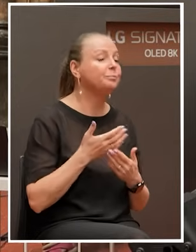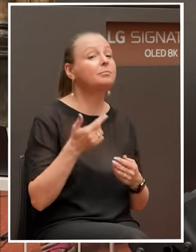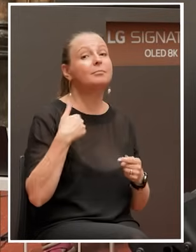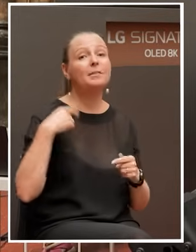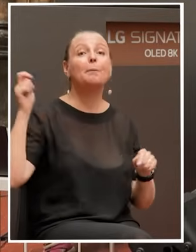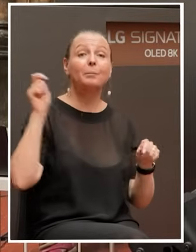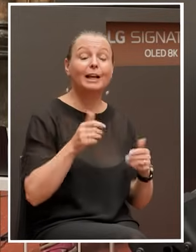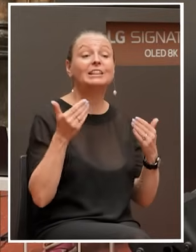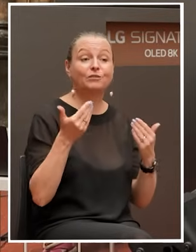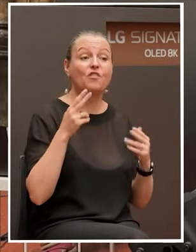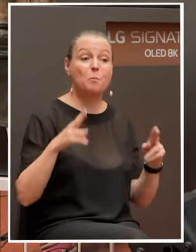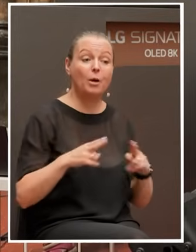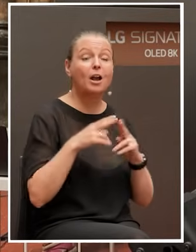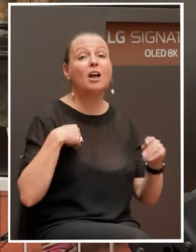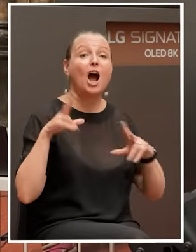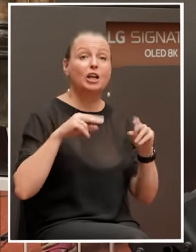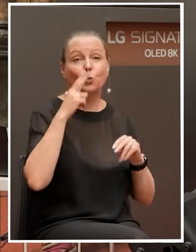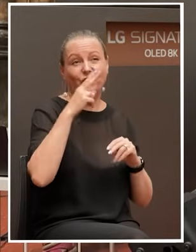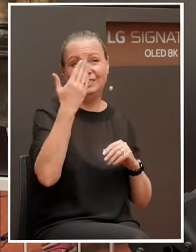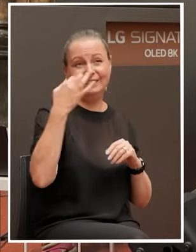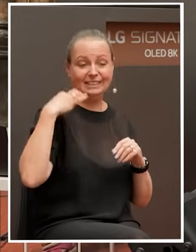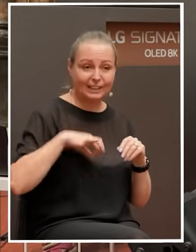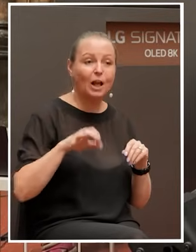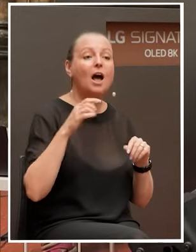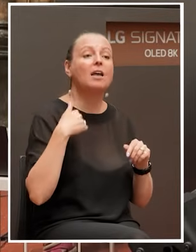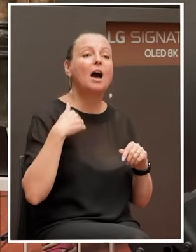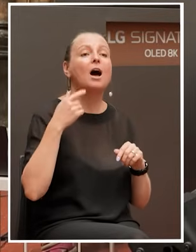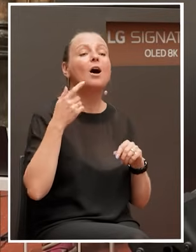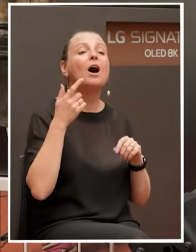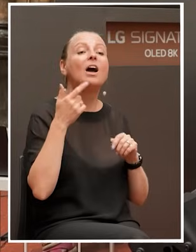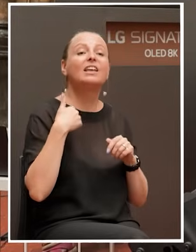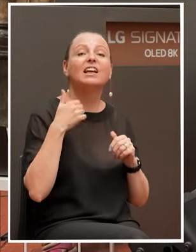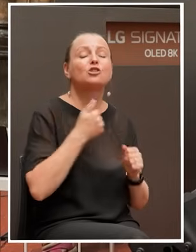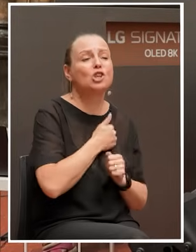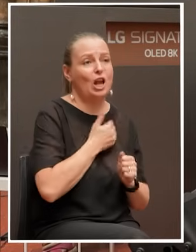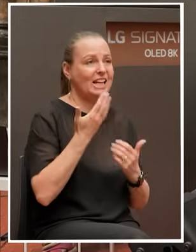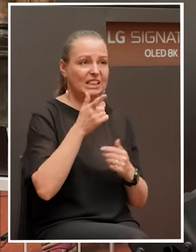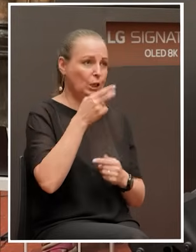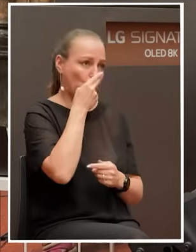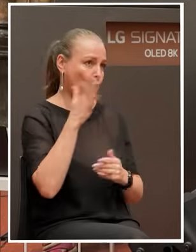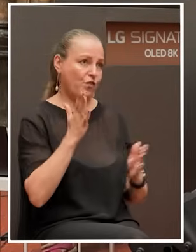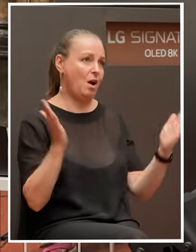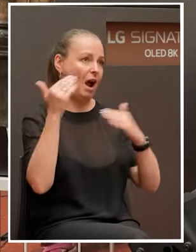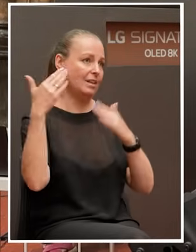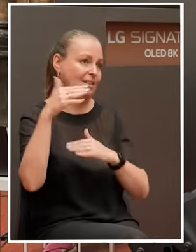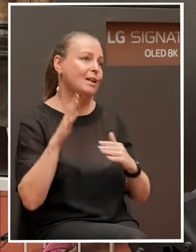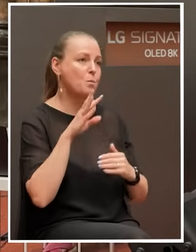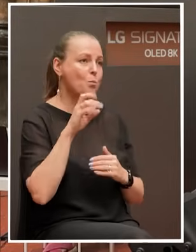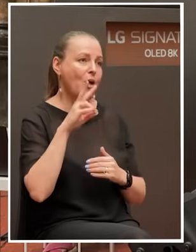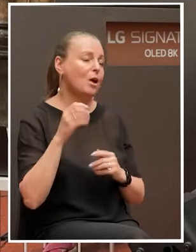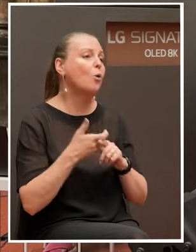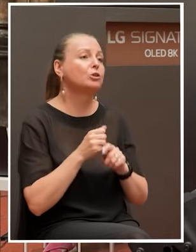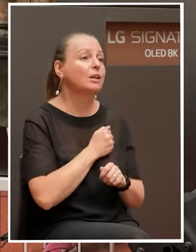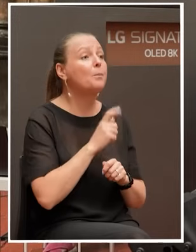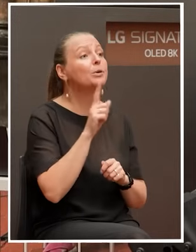Я приехал сегодня в Париж, рассчитывал увидеть тебя, но из твоего письма видно, что ты выйдешь слишком поздно и не увидишь картин Моне. Это очень досадно, потому что соборы